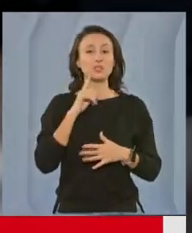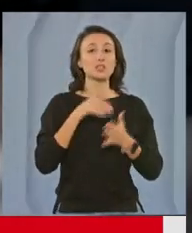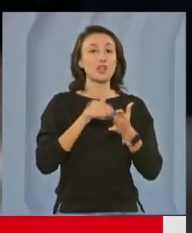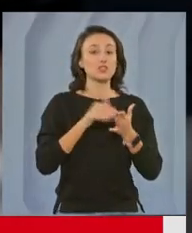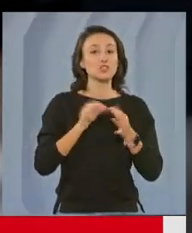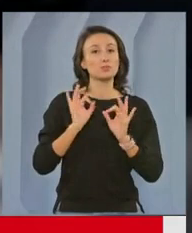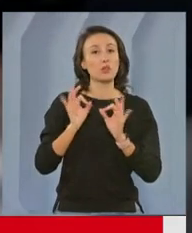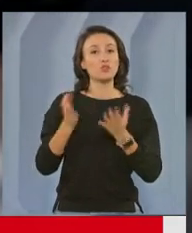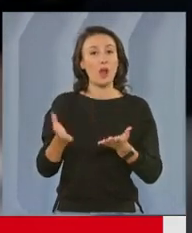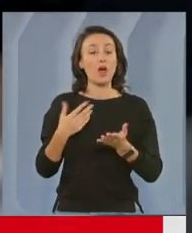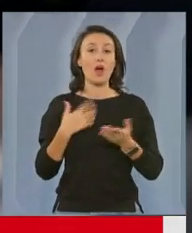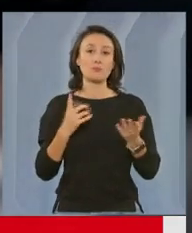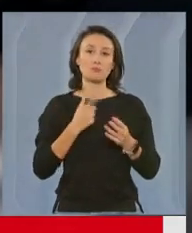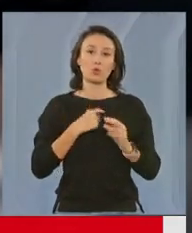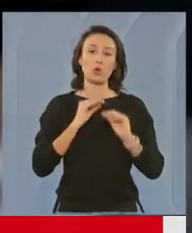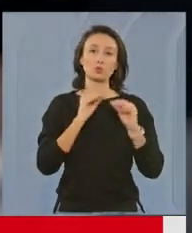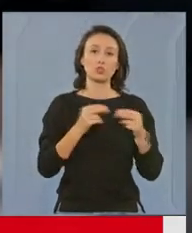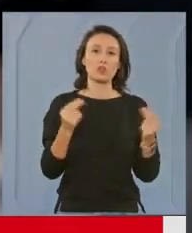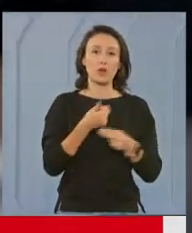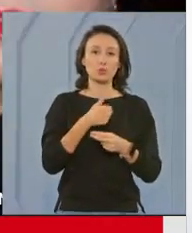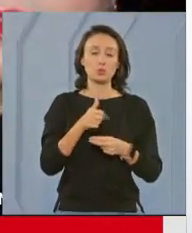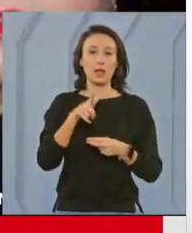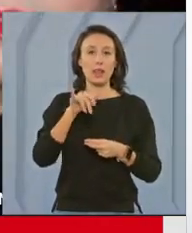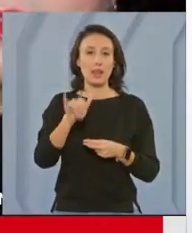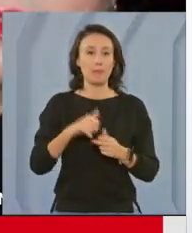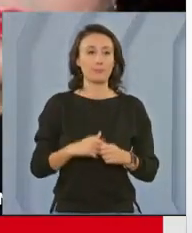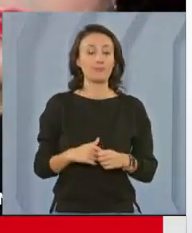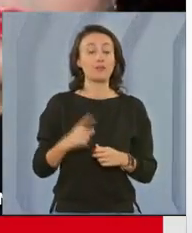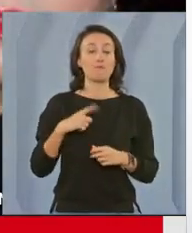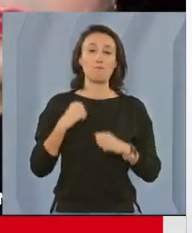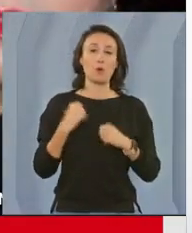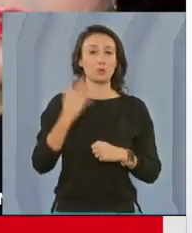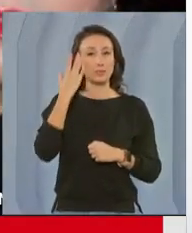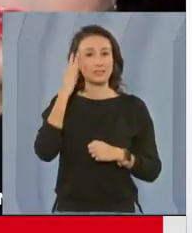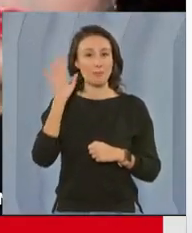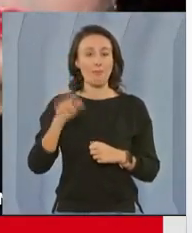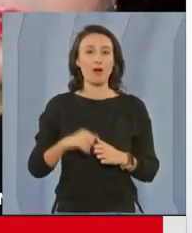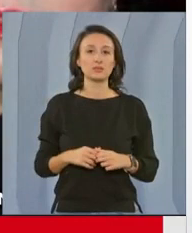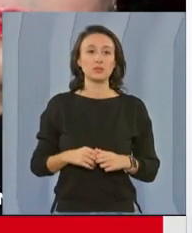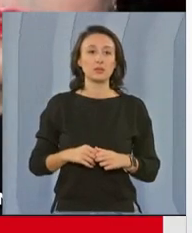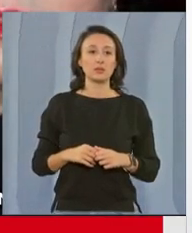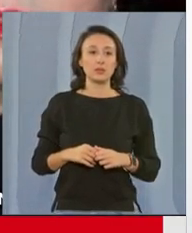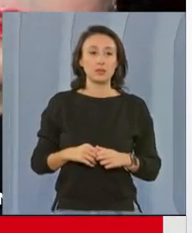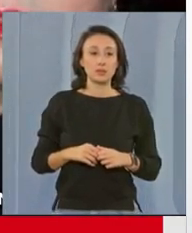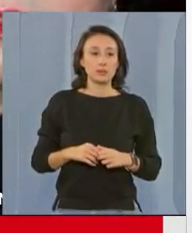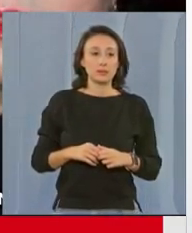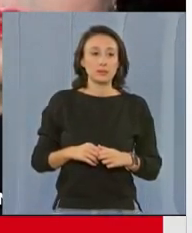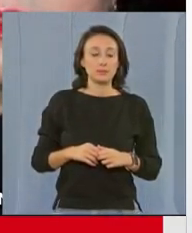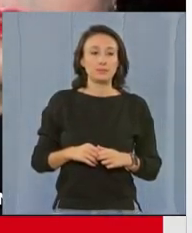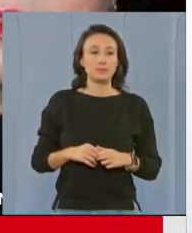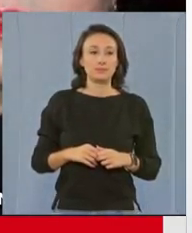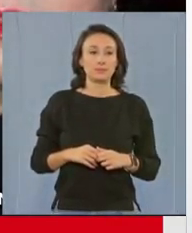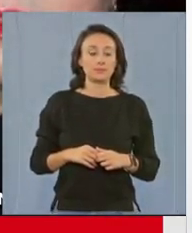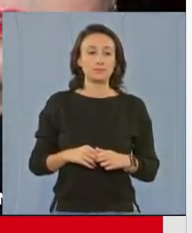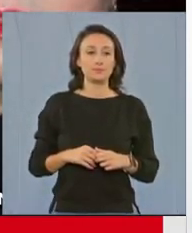servicii specializate, care pot ajunge la câteva sute de lei. Este foarte greu de scăpat de aceste insecte și nu numai că este foarte greu de